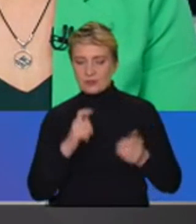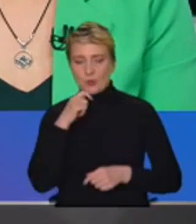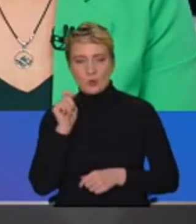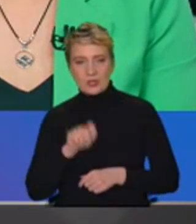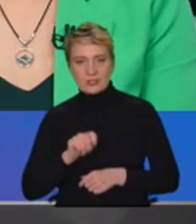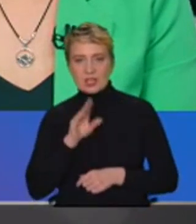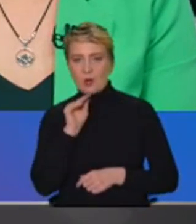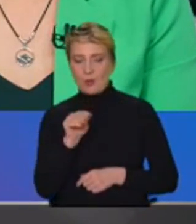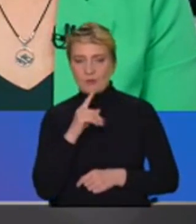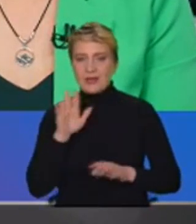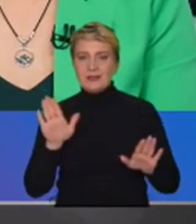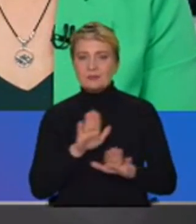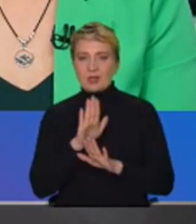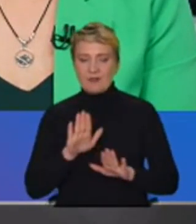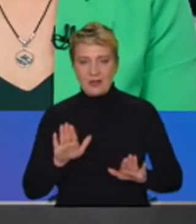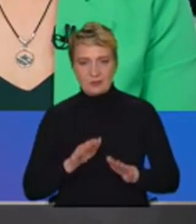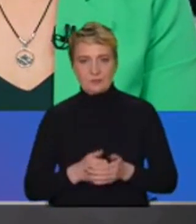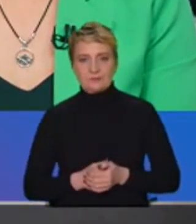так, співають пісні.